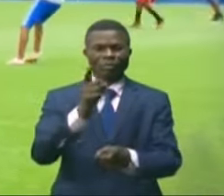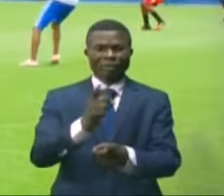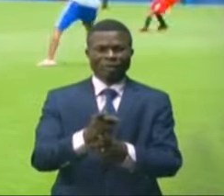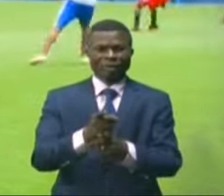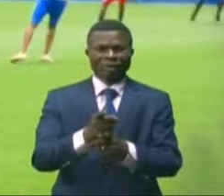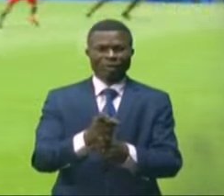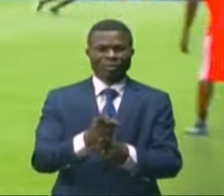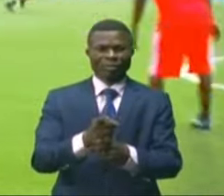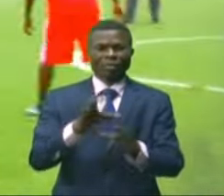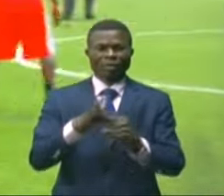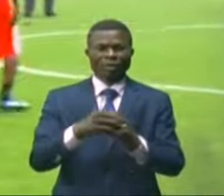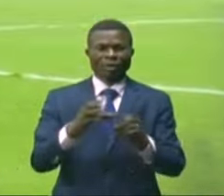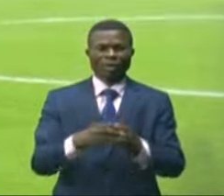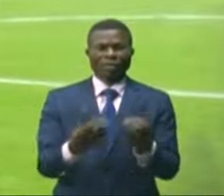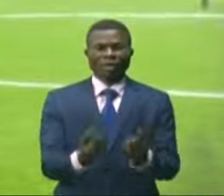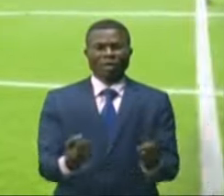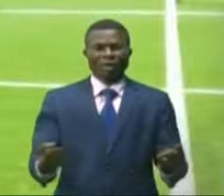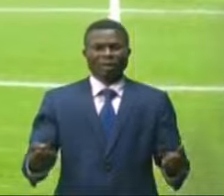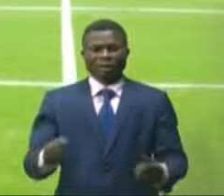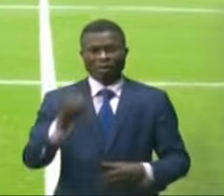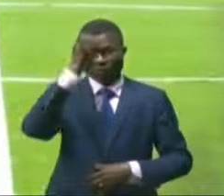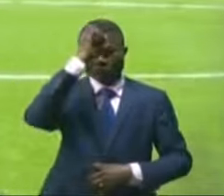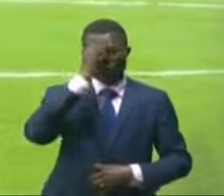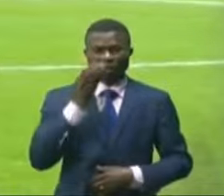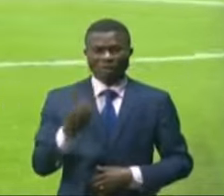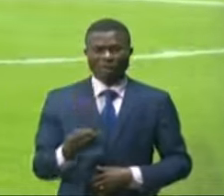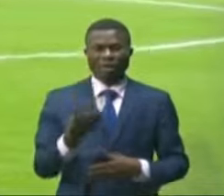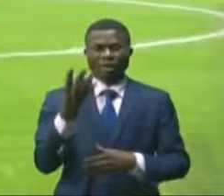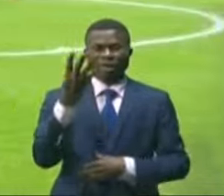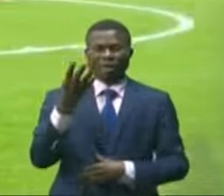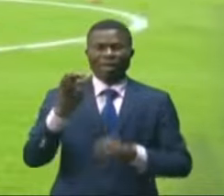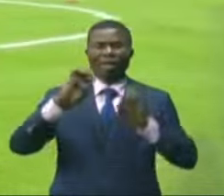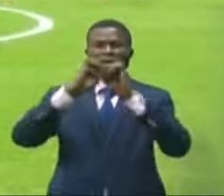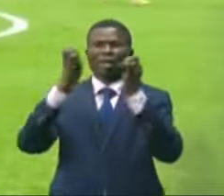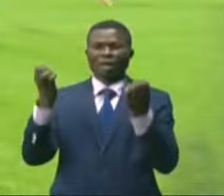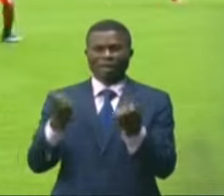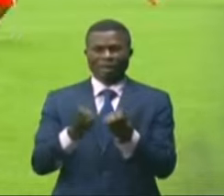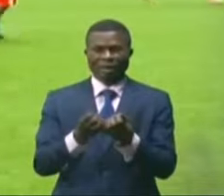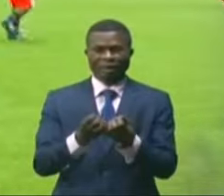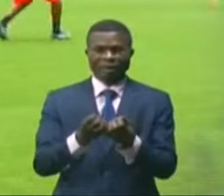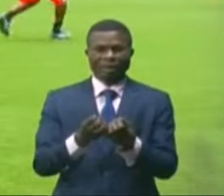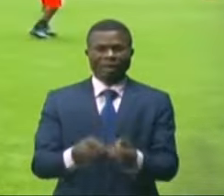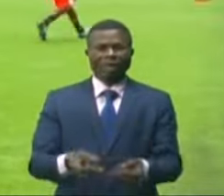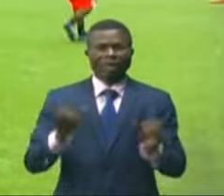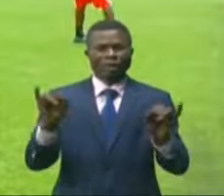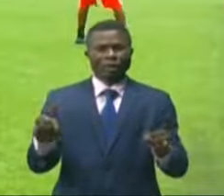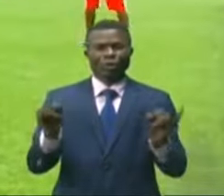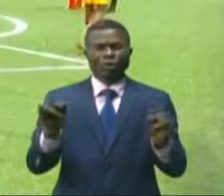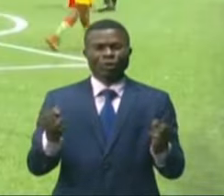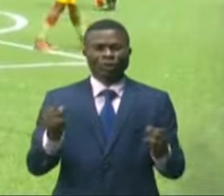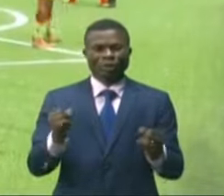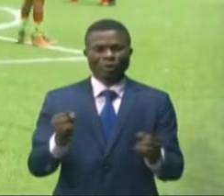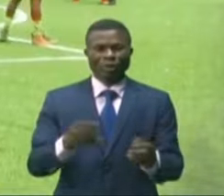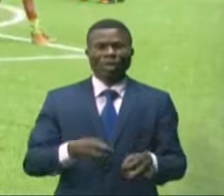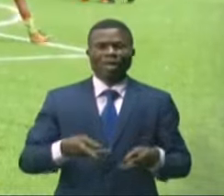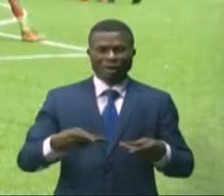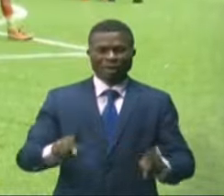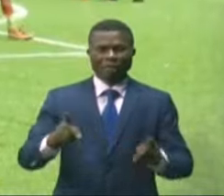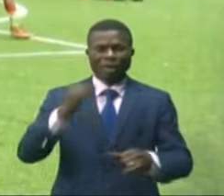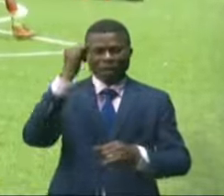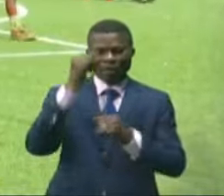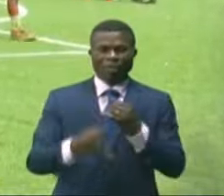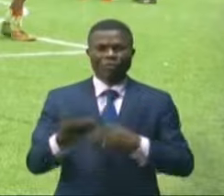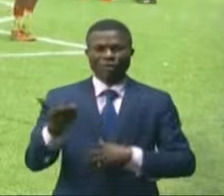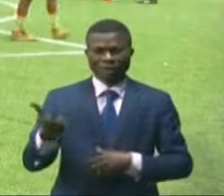deux demi-finales palpitantes. Les quatre équipes en lice ont tout donné pour décrocher leur ticket pour la finale.